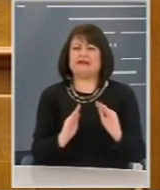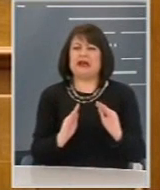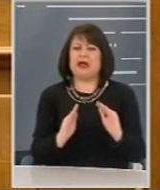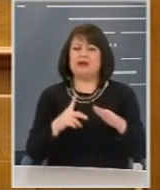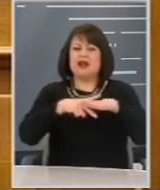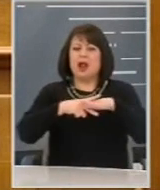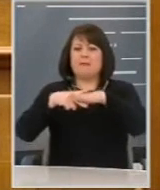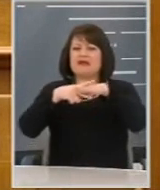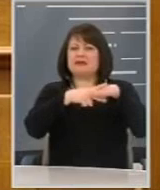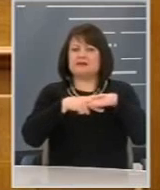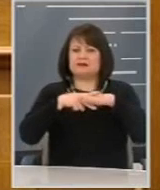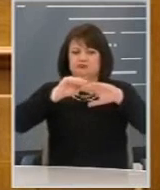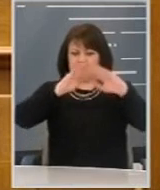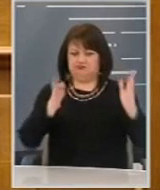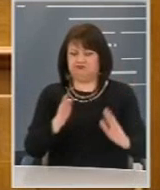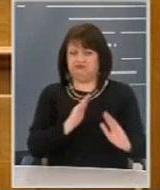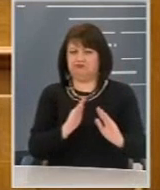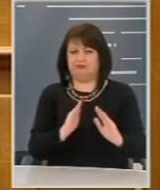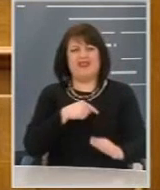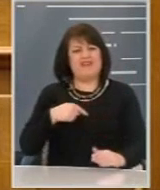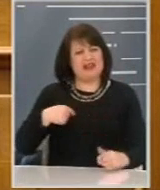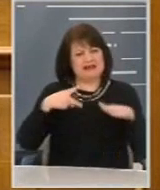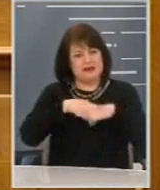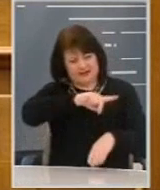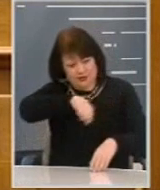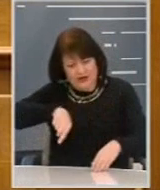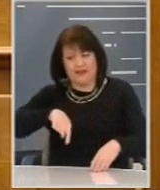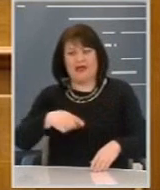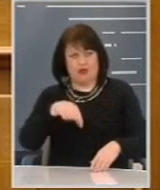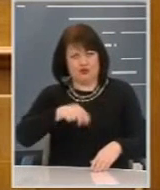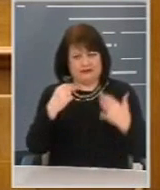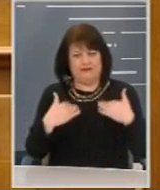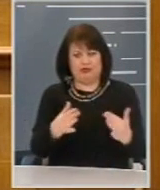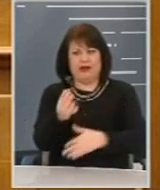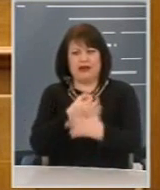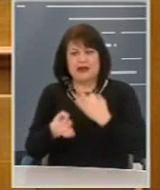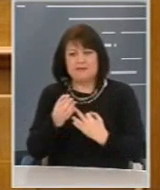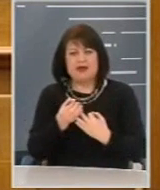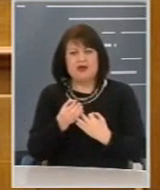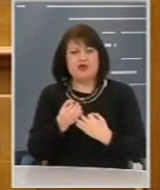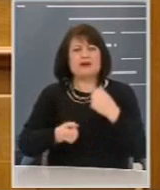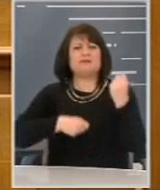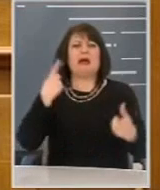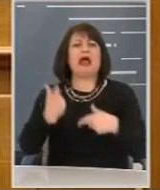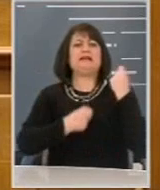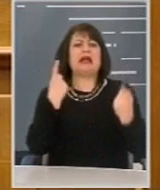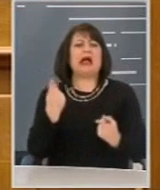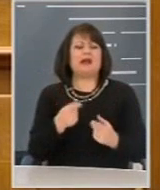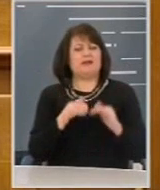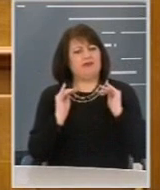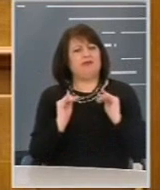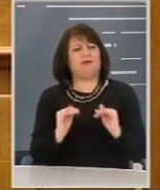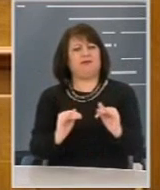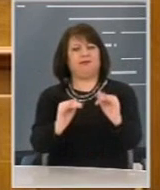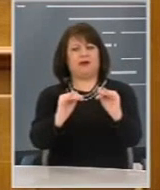Ελλάδα? Είναι δυνατόν να έρχεται διευθύντρια της Τράπεζας Ελλάδος και να λέει στην Βουλή ότι αυτό το πάρτι δεν ήθελε κανείς να το χαλάσει?